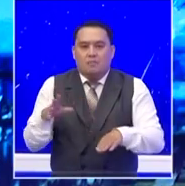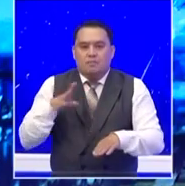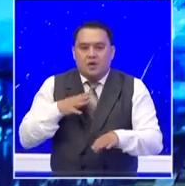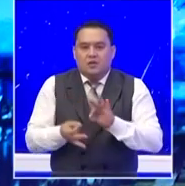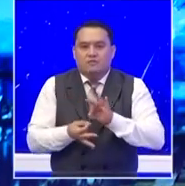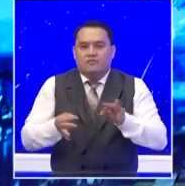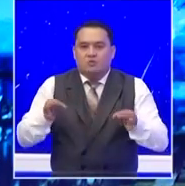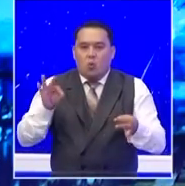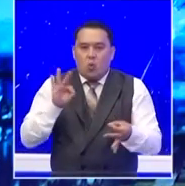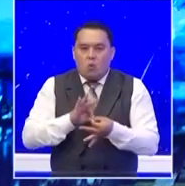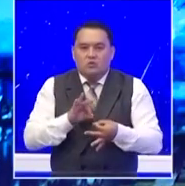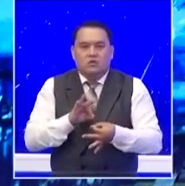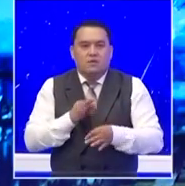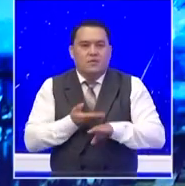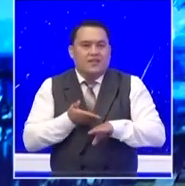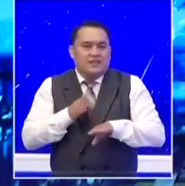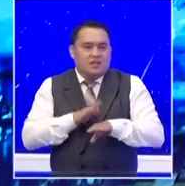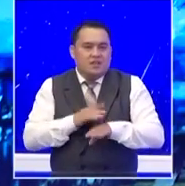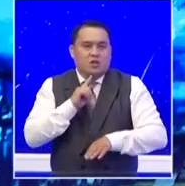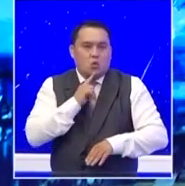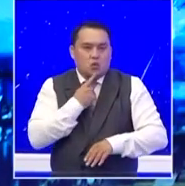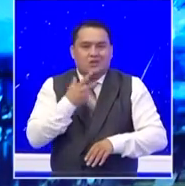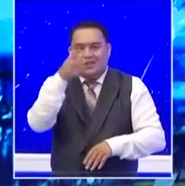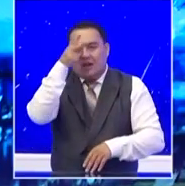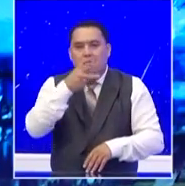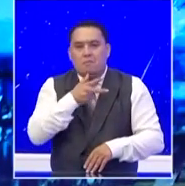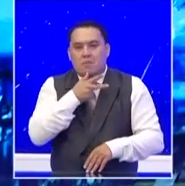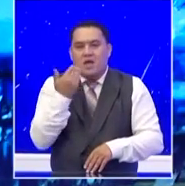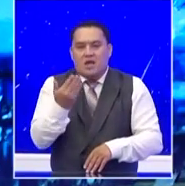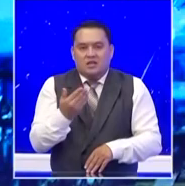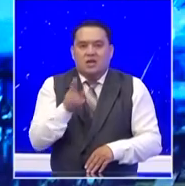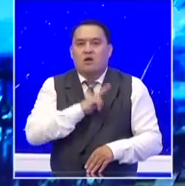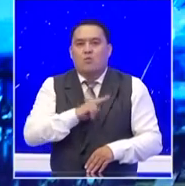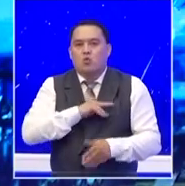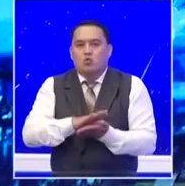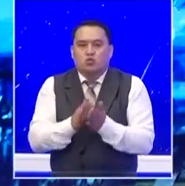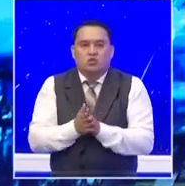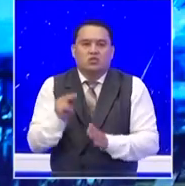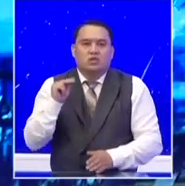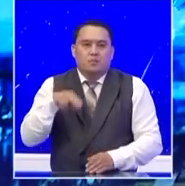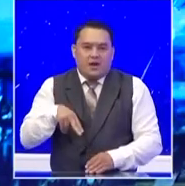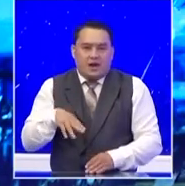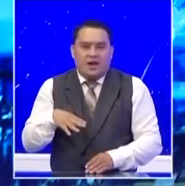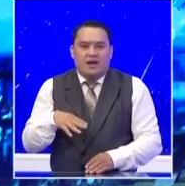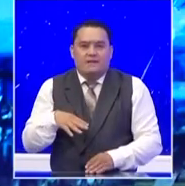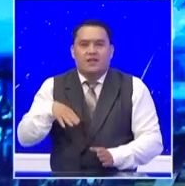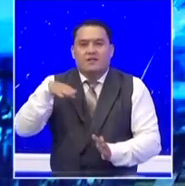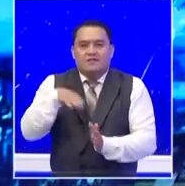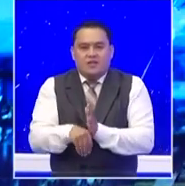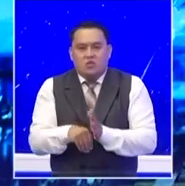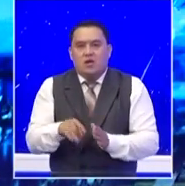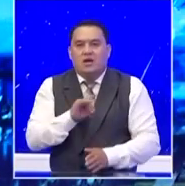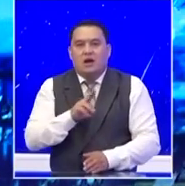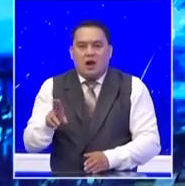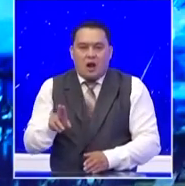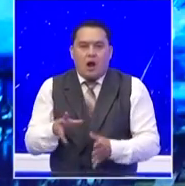для полицейских особенно сложным, ведь почти 3 месяца им пришлось работать в условиях чрезвычайного положения,